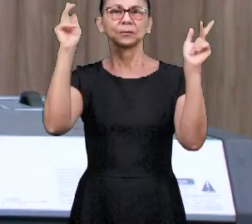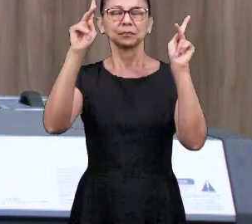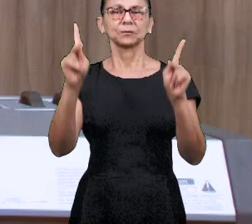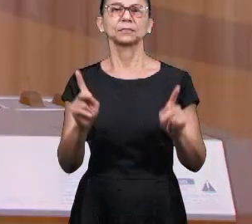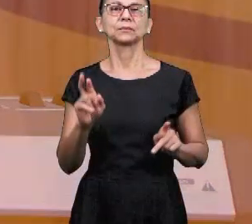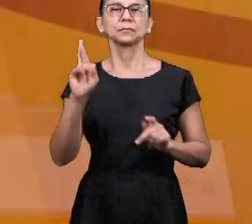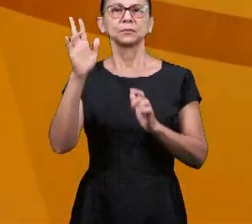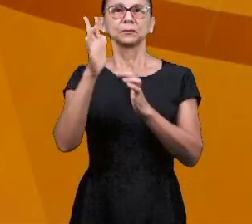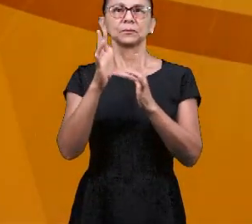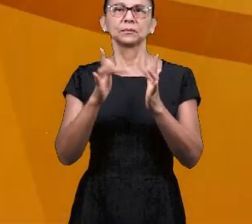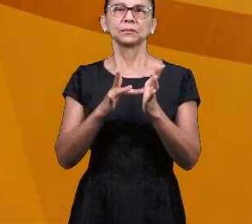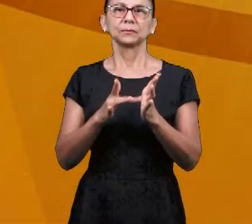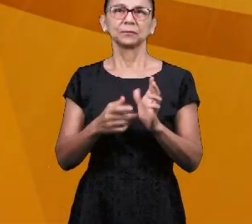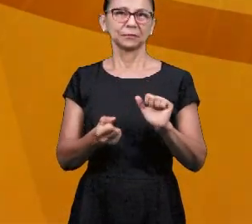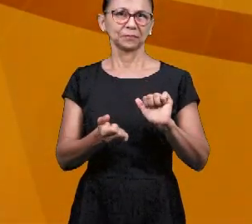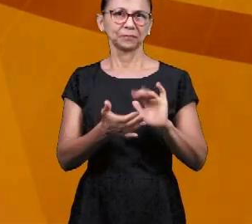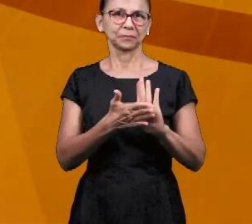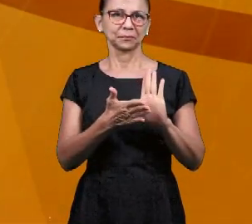Jésus.